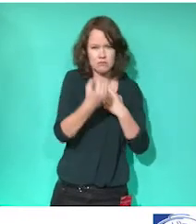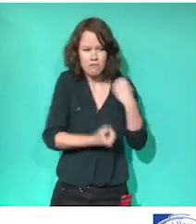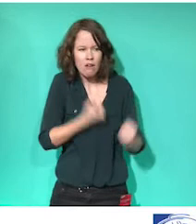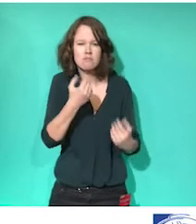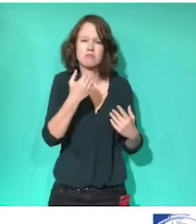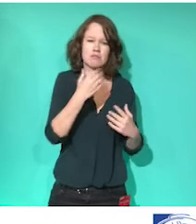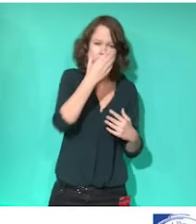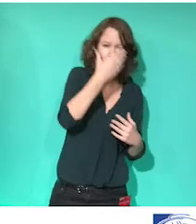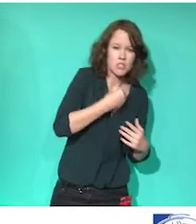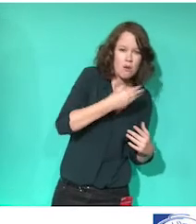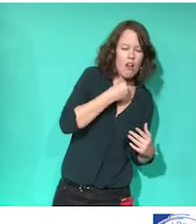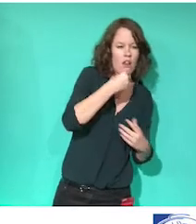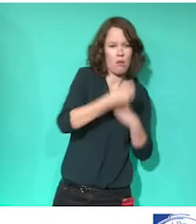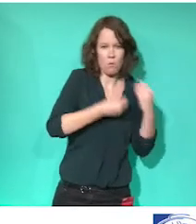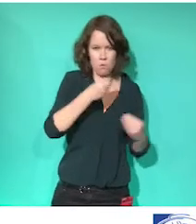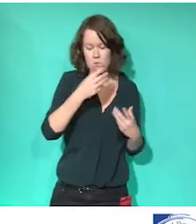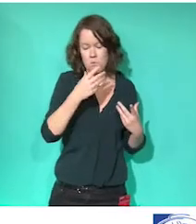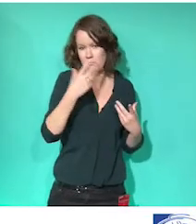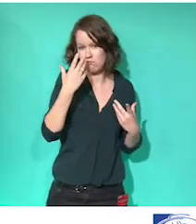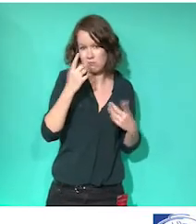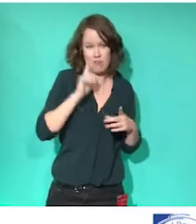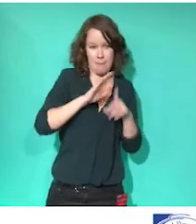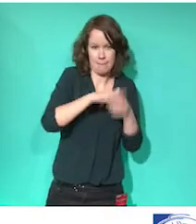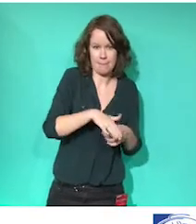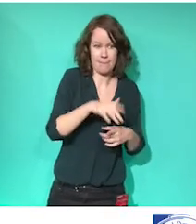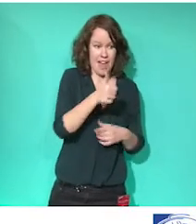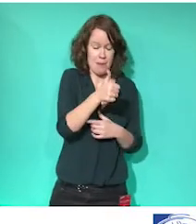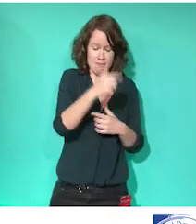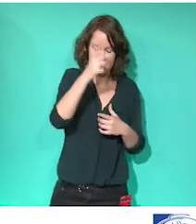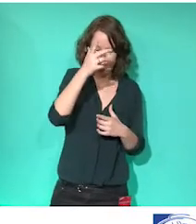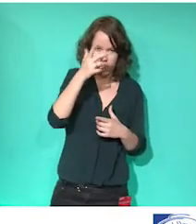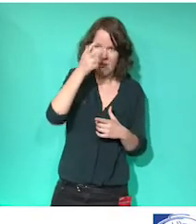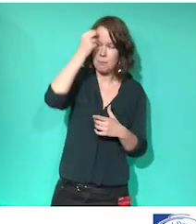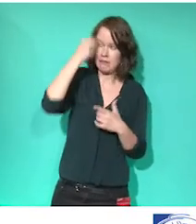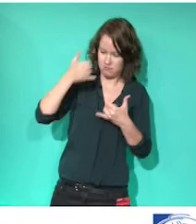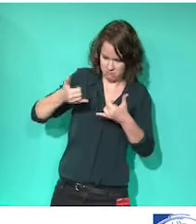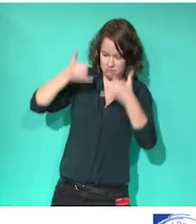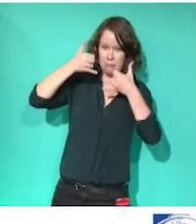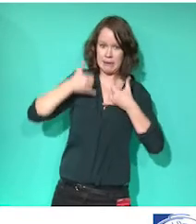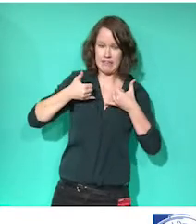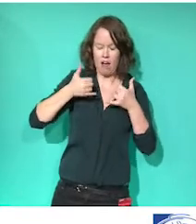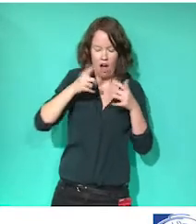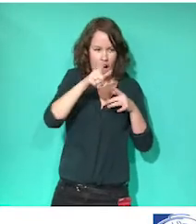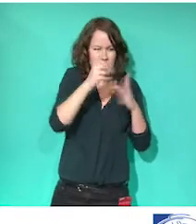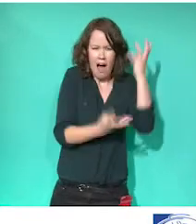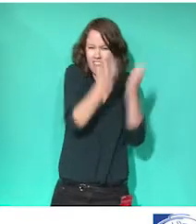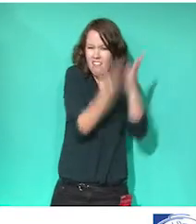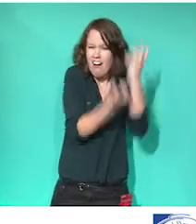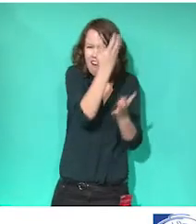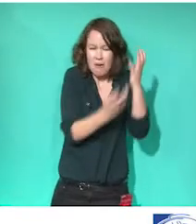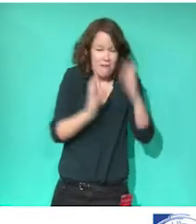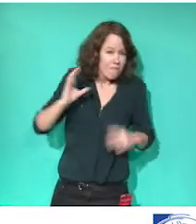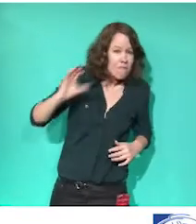Donc, quand elles ont appris qu'elles avaient le prix, c'était de la folie. On aurait dit qu'elles avaient... Même l'Oscar, je pense que ça ne fait pas le même effet.